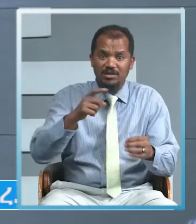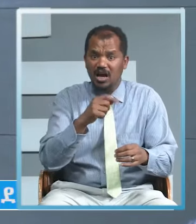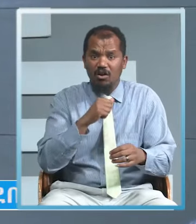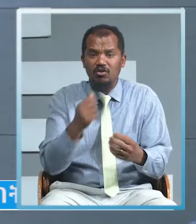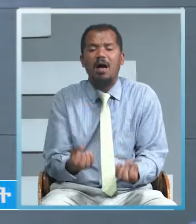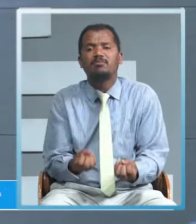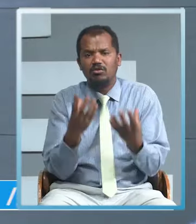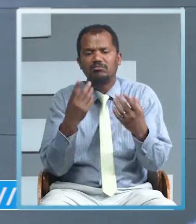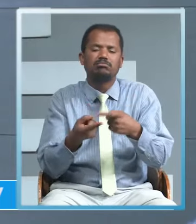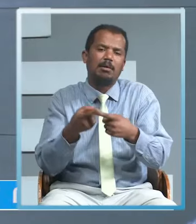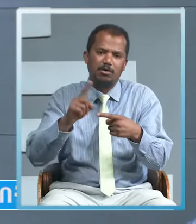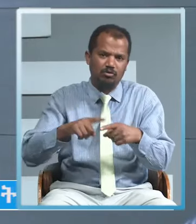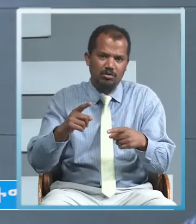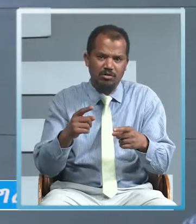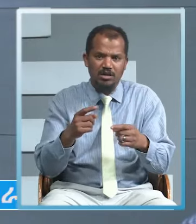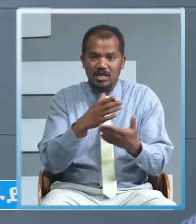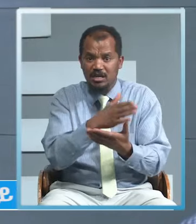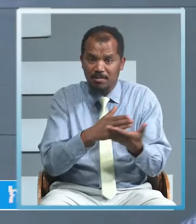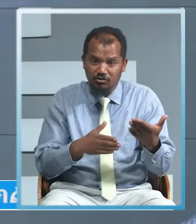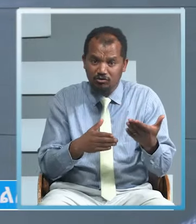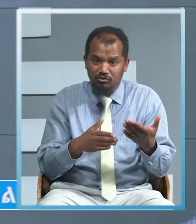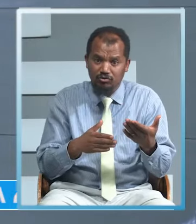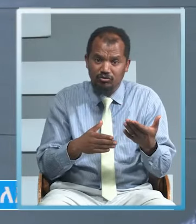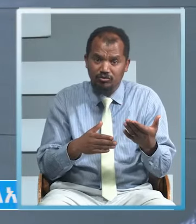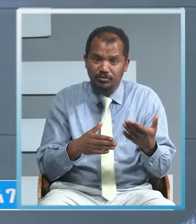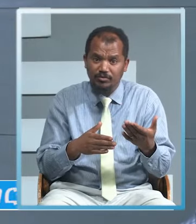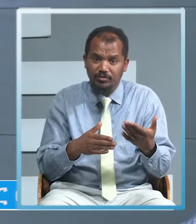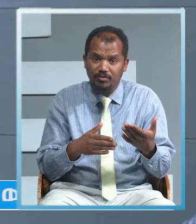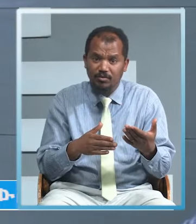በስተቀር አብዛኞቹ ተመልሰዋል። ግማሾቹ